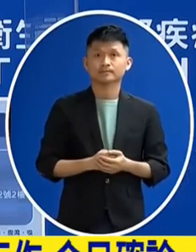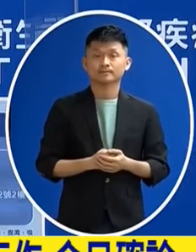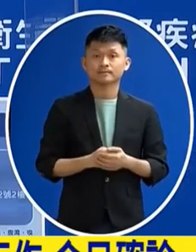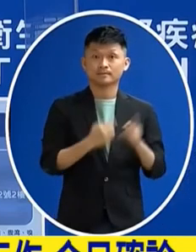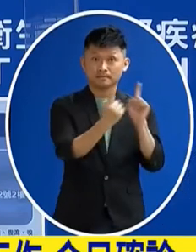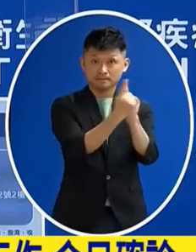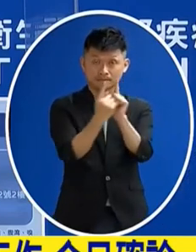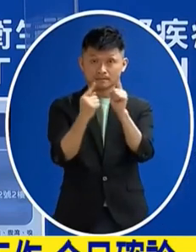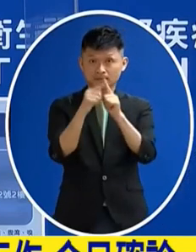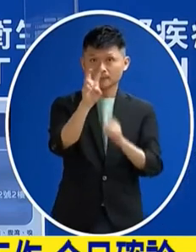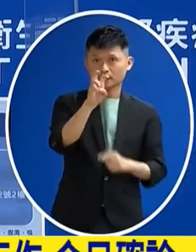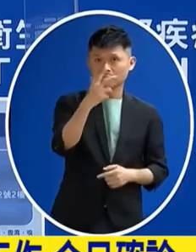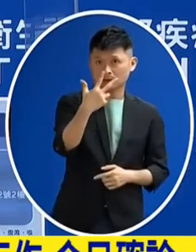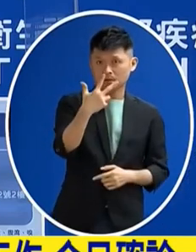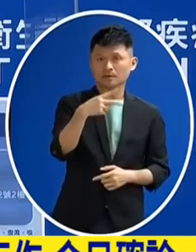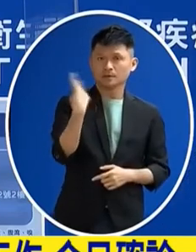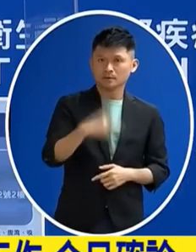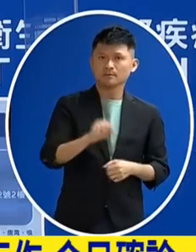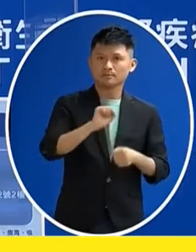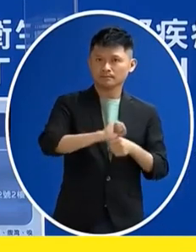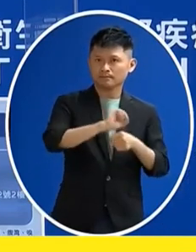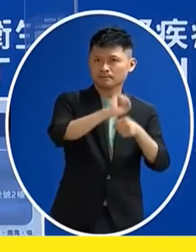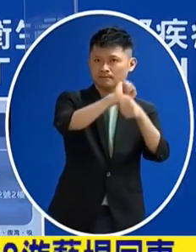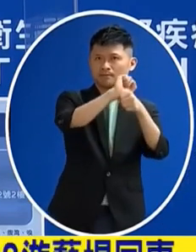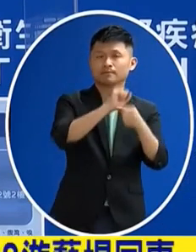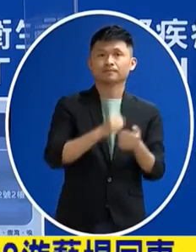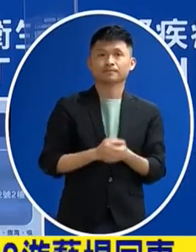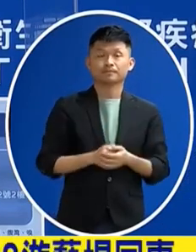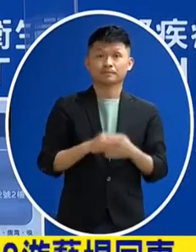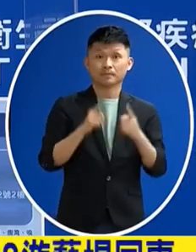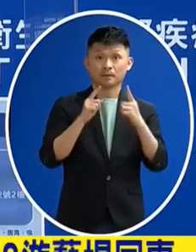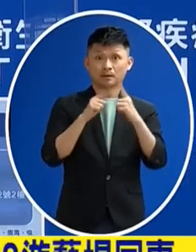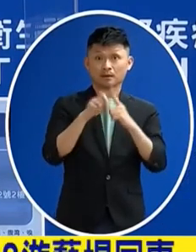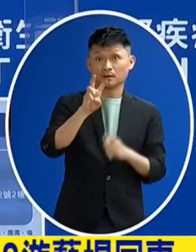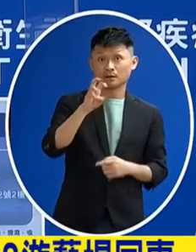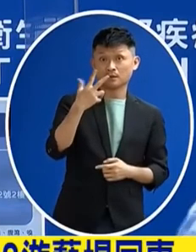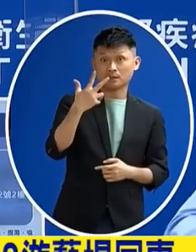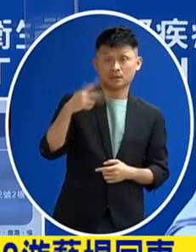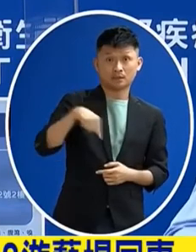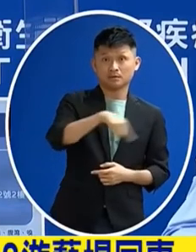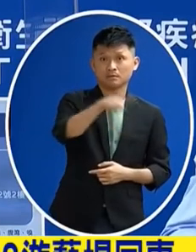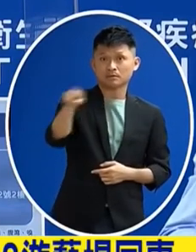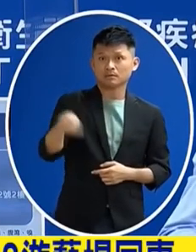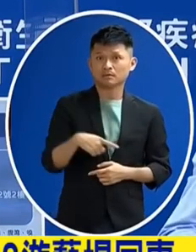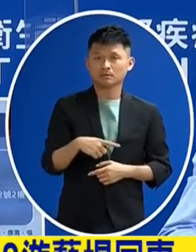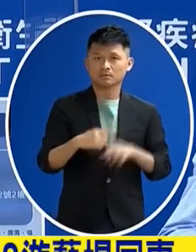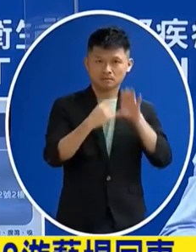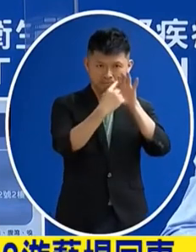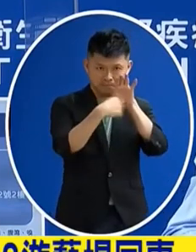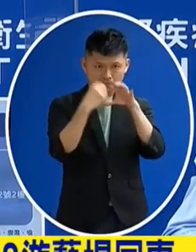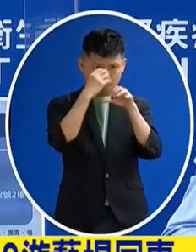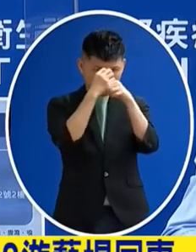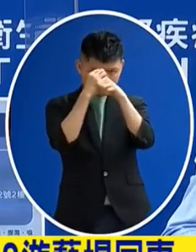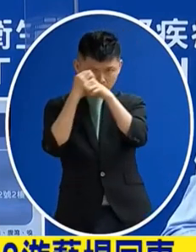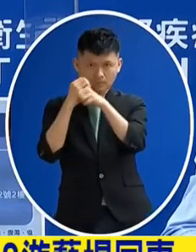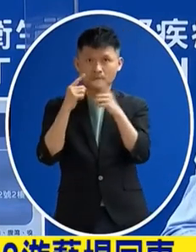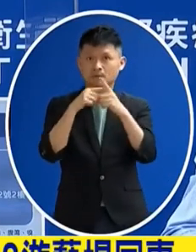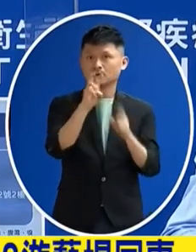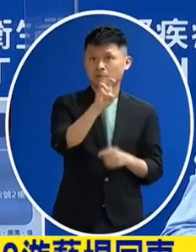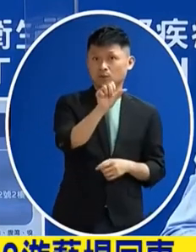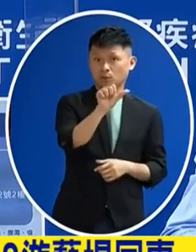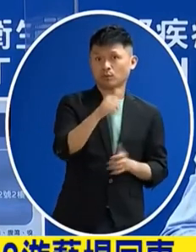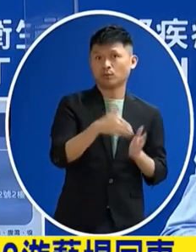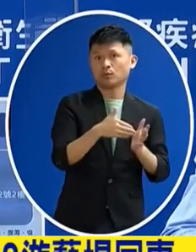列了37名，那陆续还会在框列中。那37名很快，他们就已经采了35名哈。